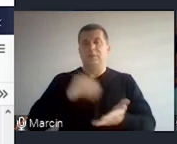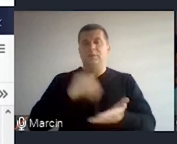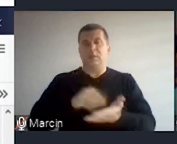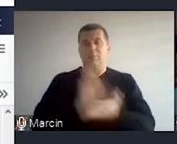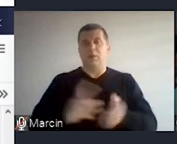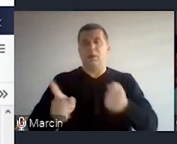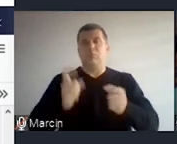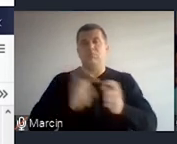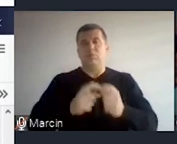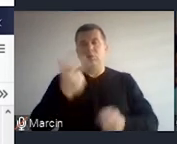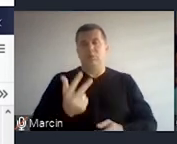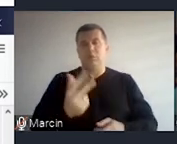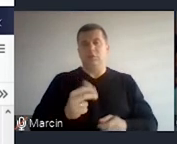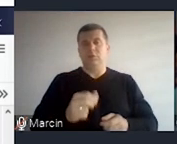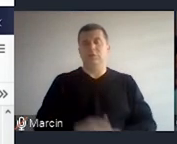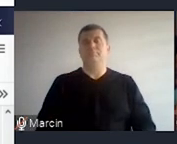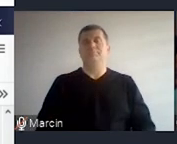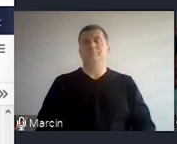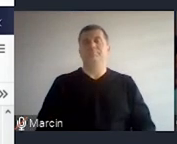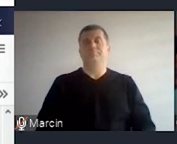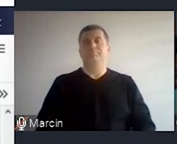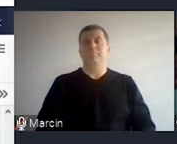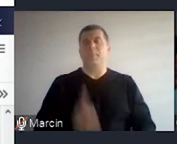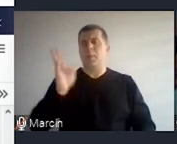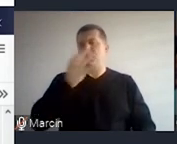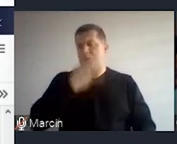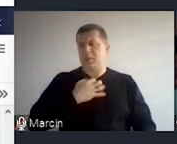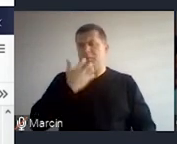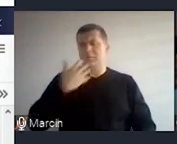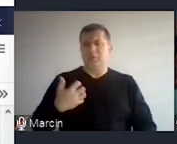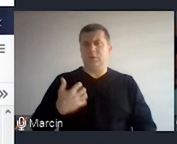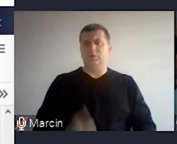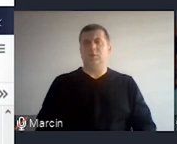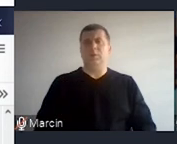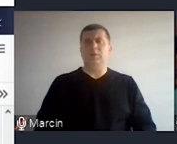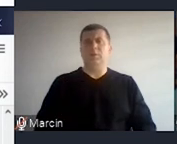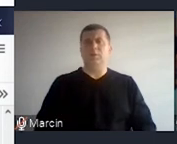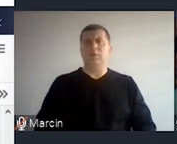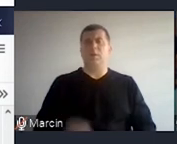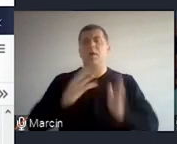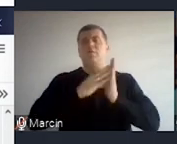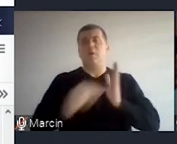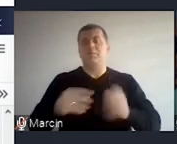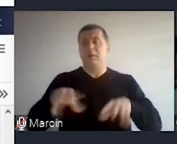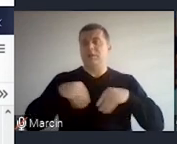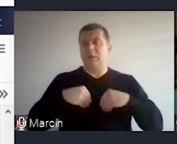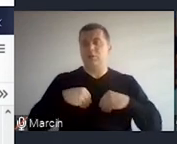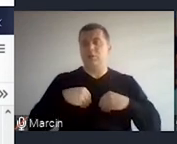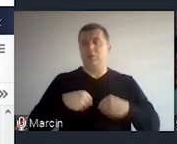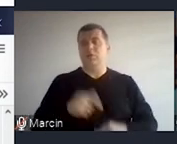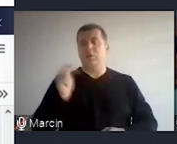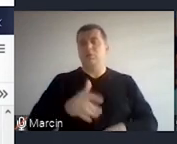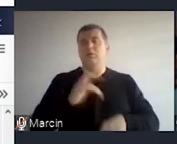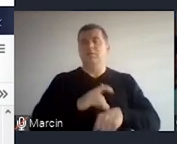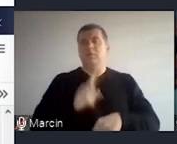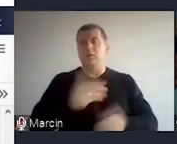punkcie trzecim w 6.15.2. Ktoś pytał o to wcześniej. Forma zatrudnienia tego typu musi